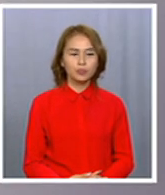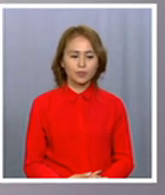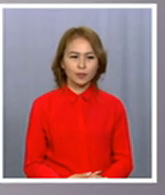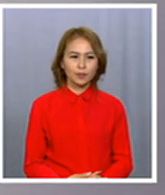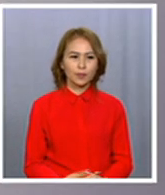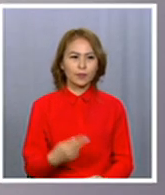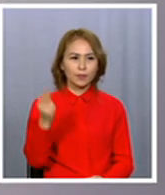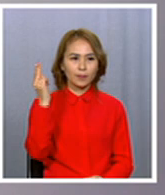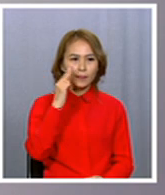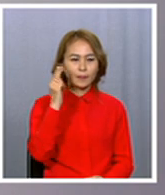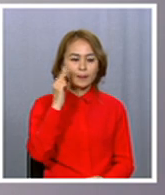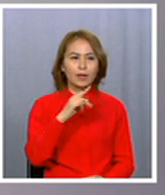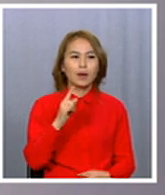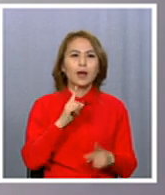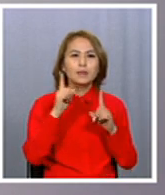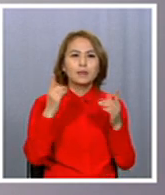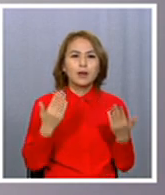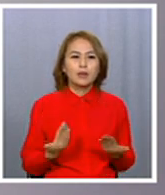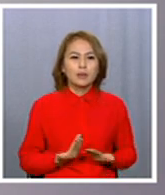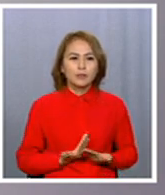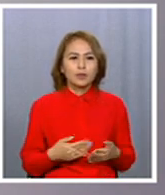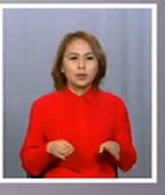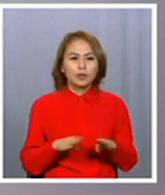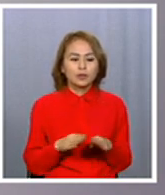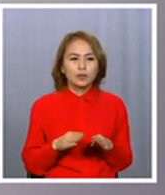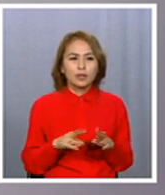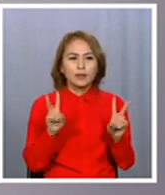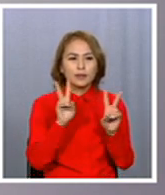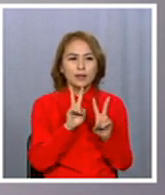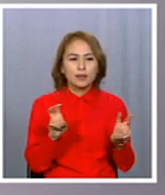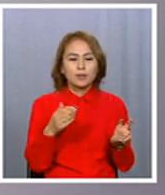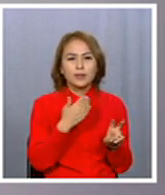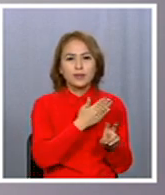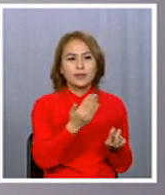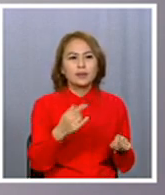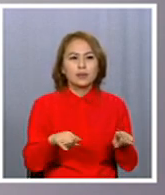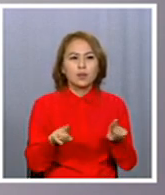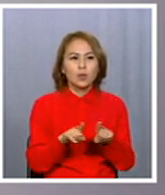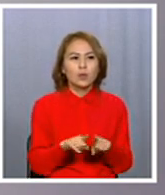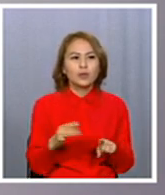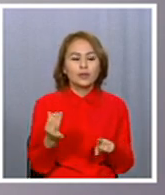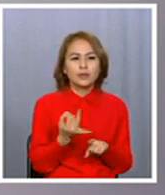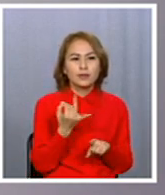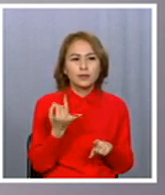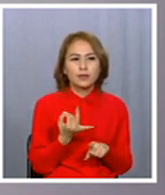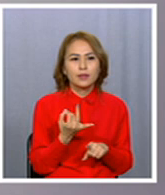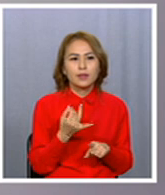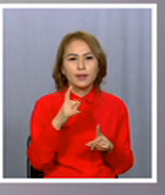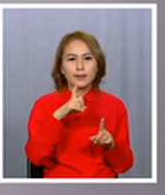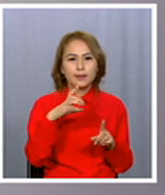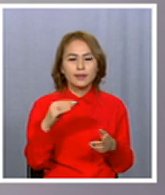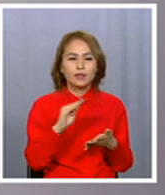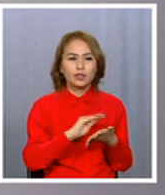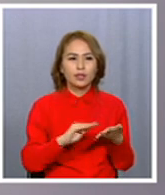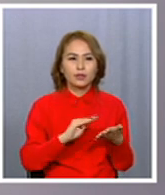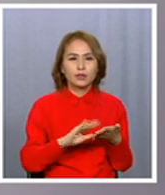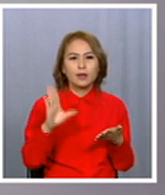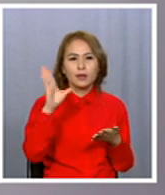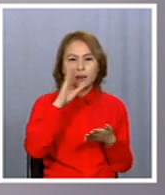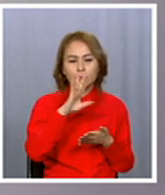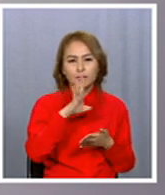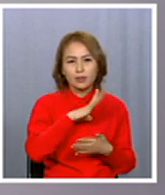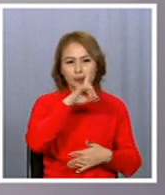Оқушылар, аспан әлемінің құпиялары тақырыбына сіздер де осындай эссе жаза алдыңыздар